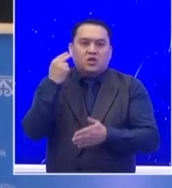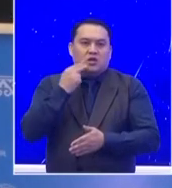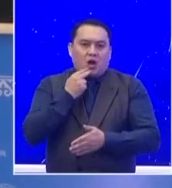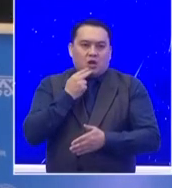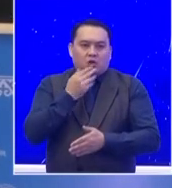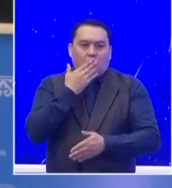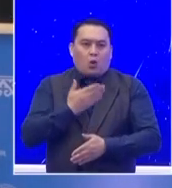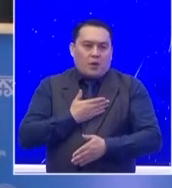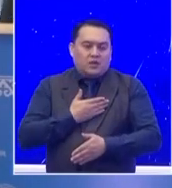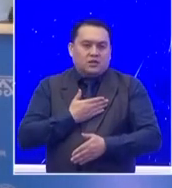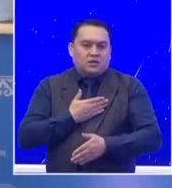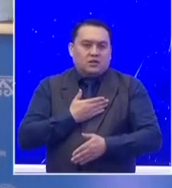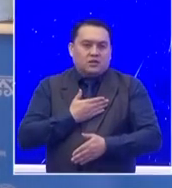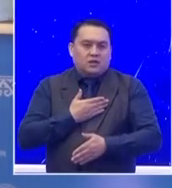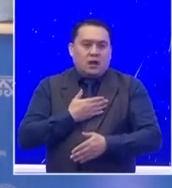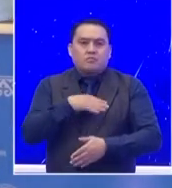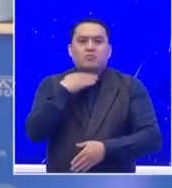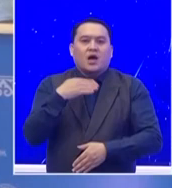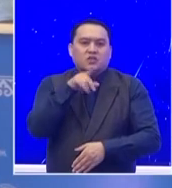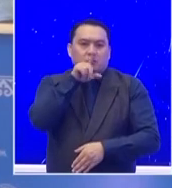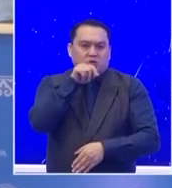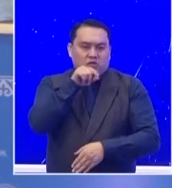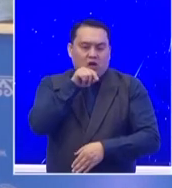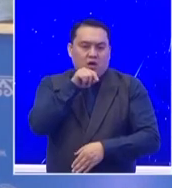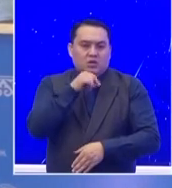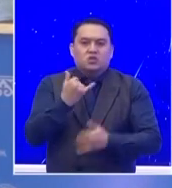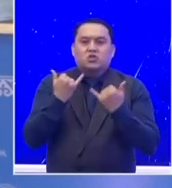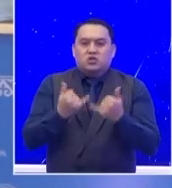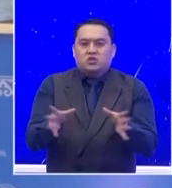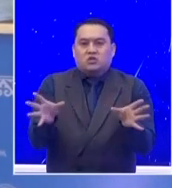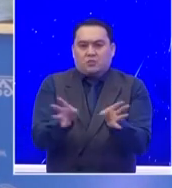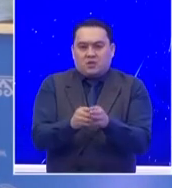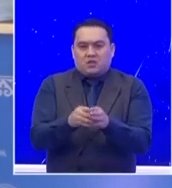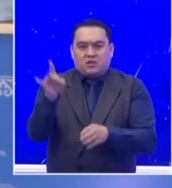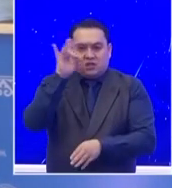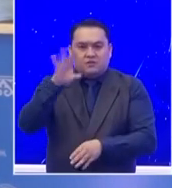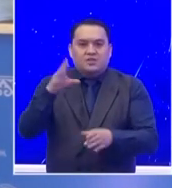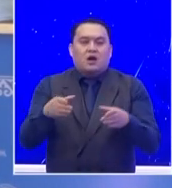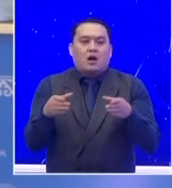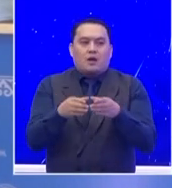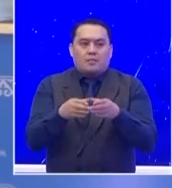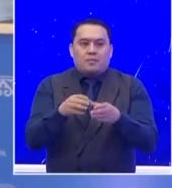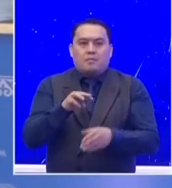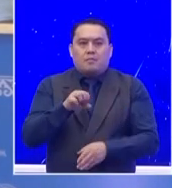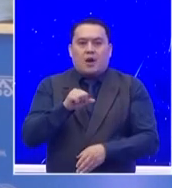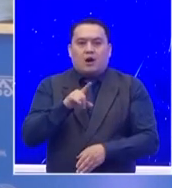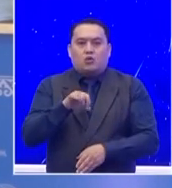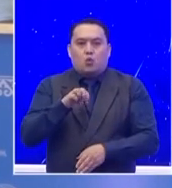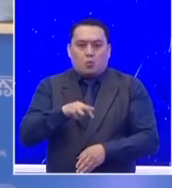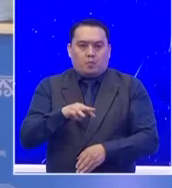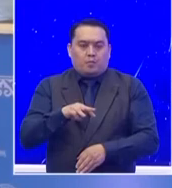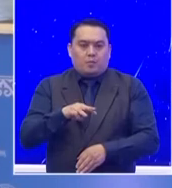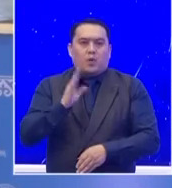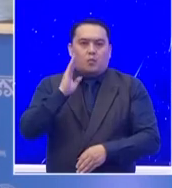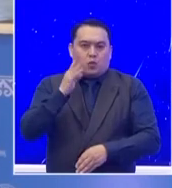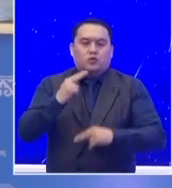любят именно мясо птицы. Сейчас совместно с известной компанией «Magnum» мы строим,